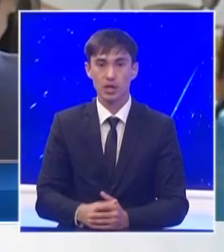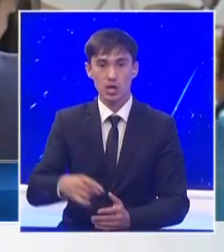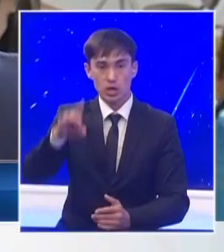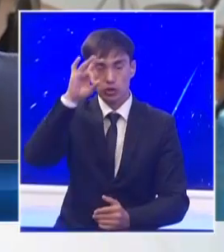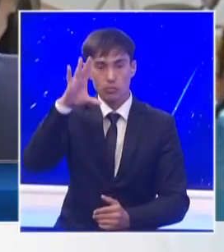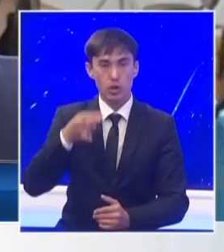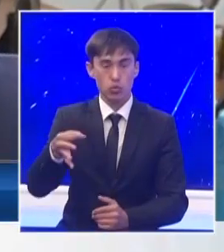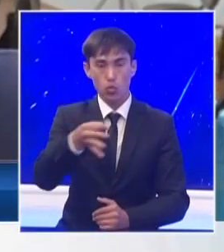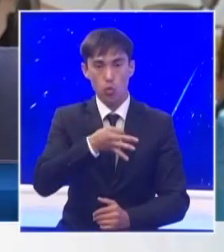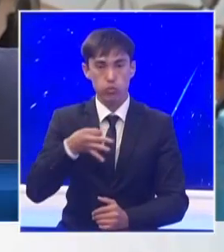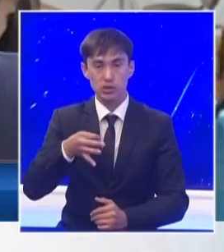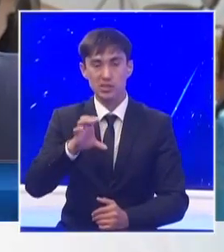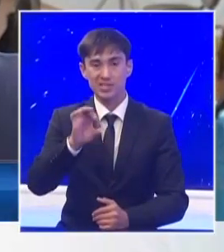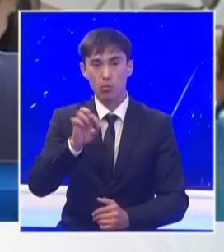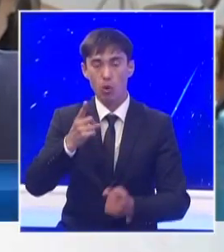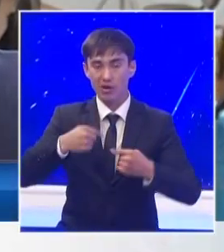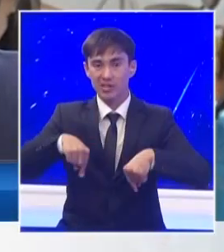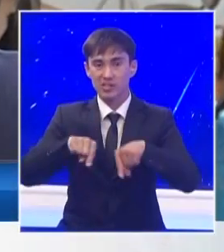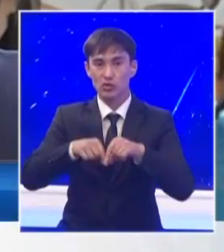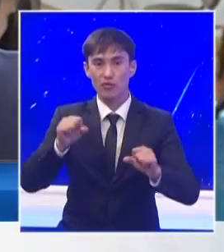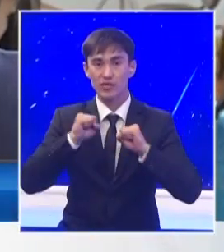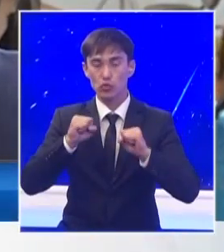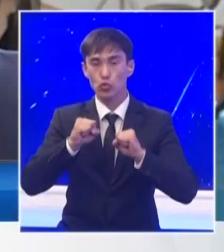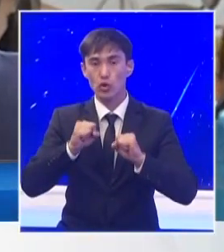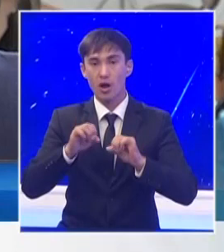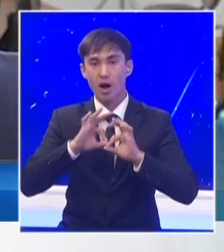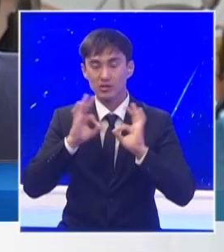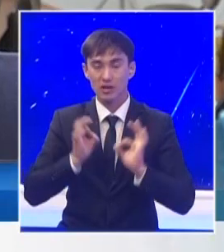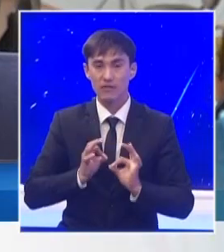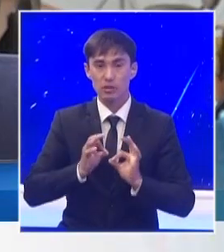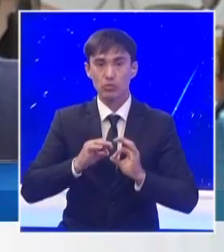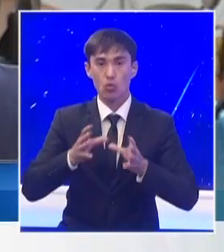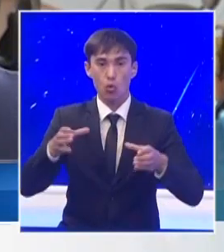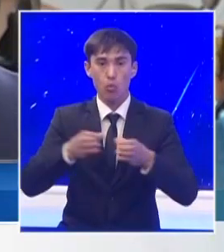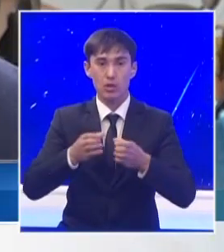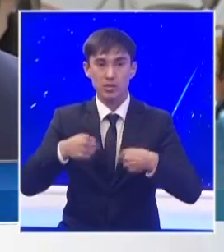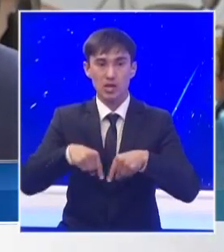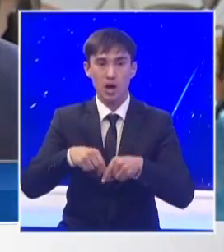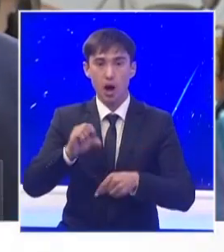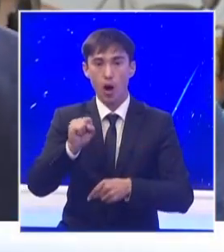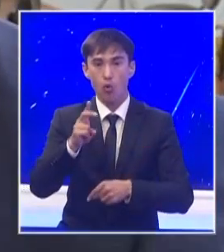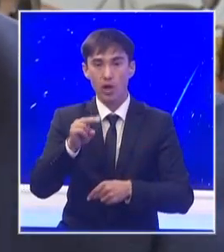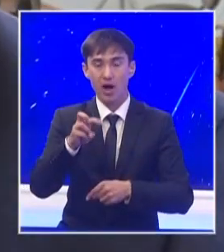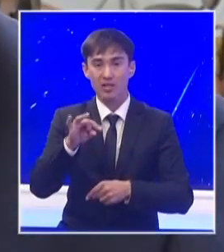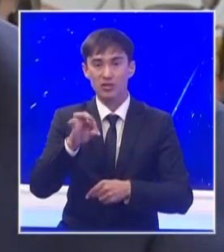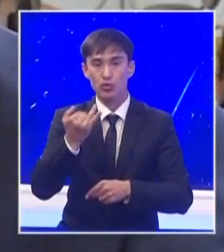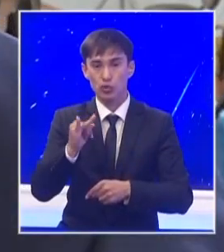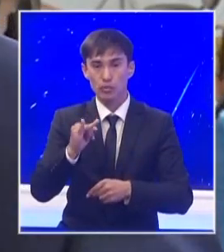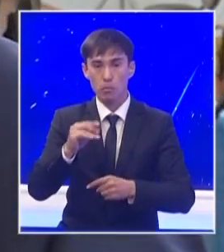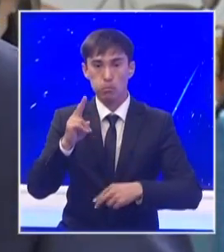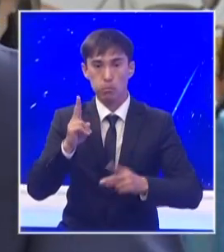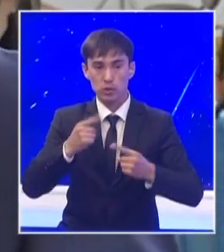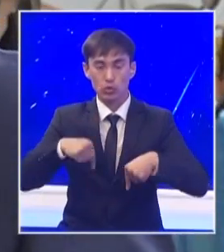Чемпионат области по самбо организован в физкультурно-оздоровительном комплексе «Аула Алты-И», построенном по всем